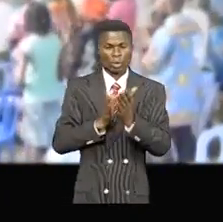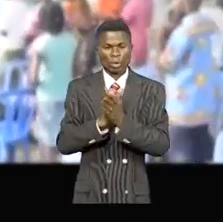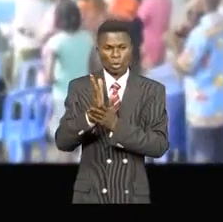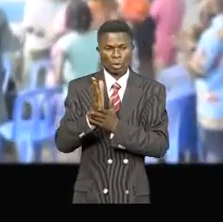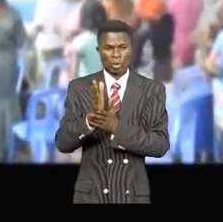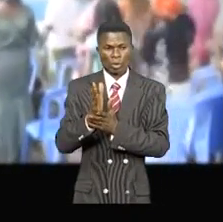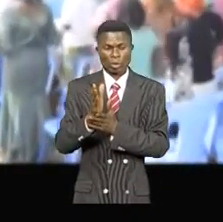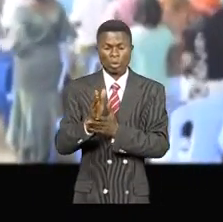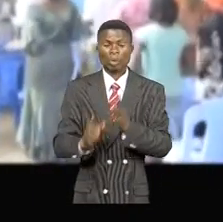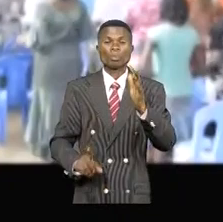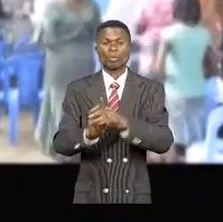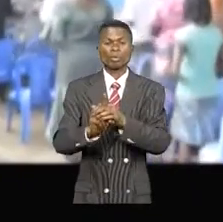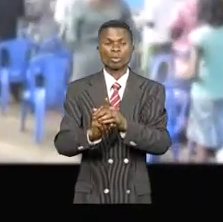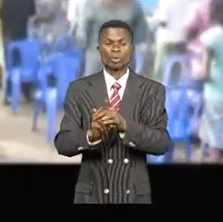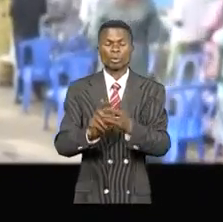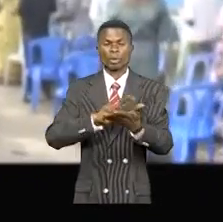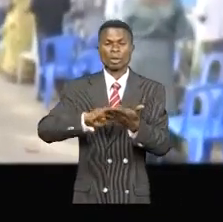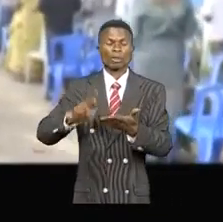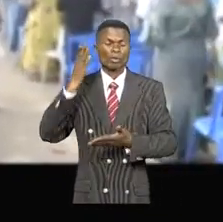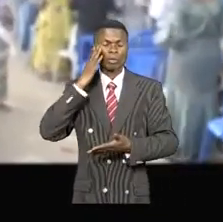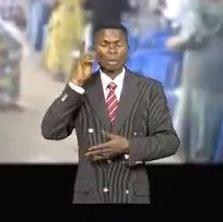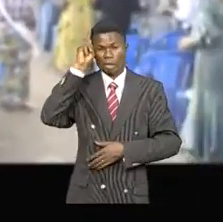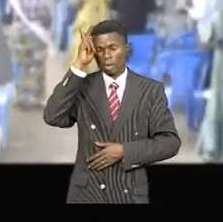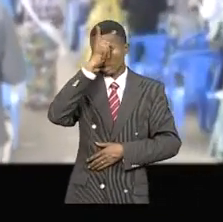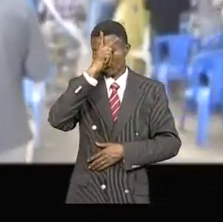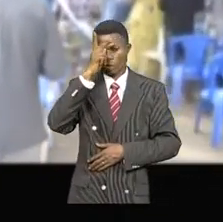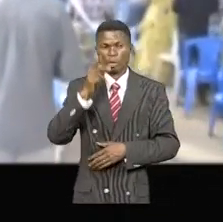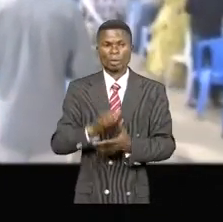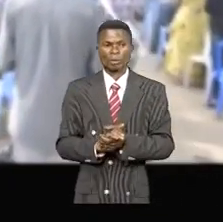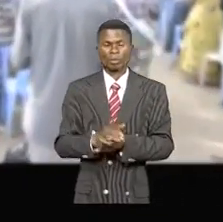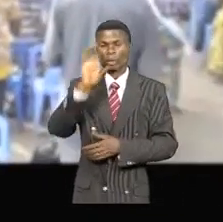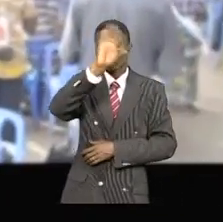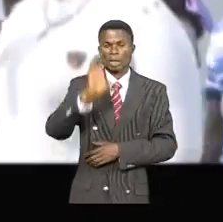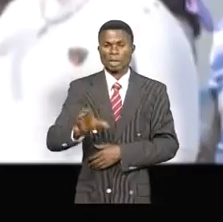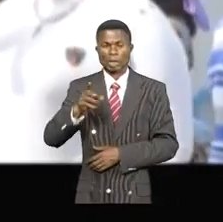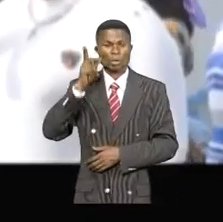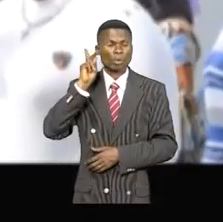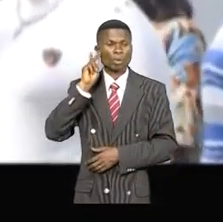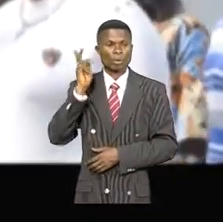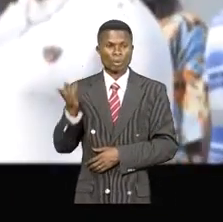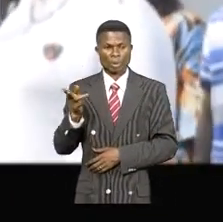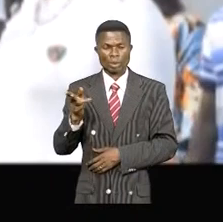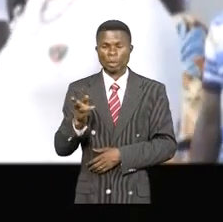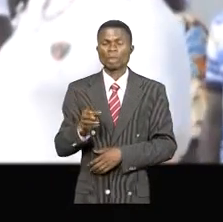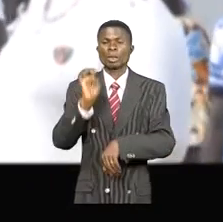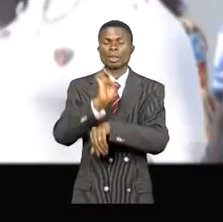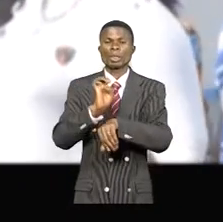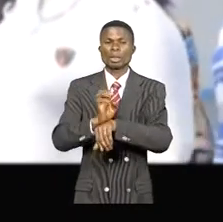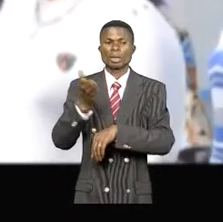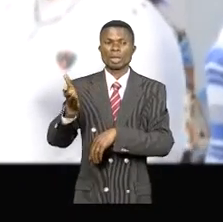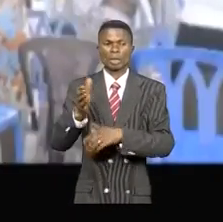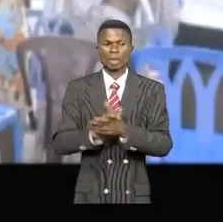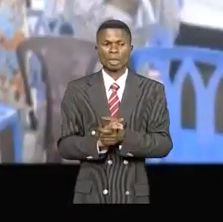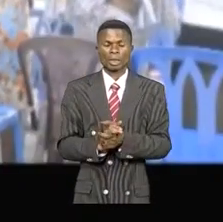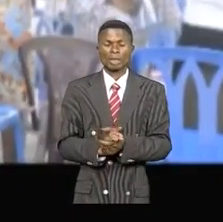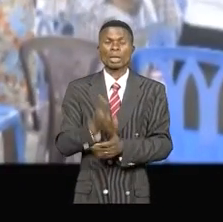des apparitions de la Vierge Marie à Kinshasani 1 dans la commune de Kimbanseke, au sanctuaire marial et communément